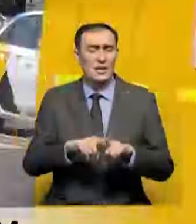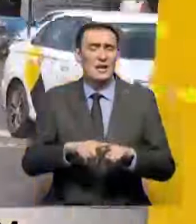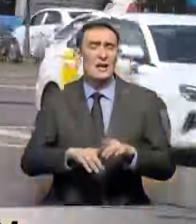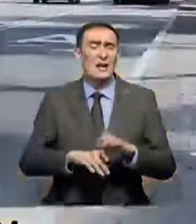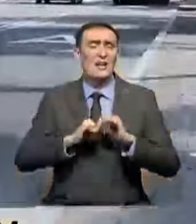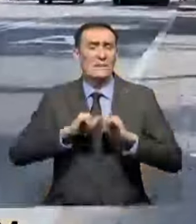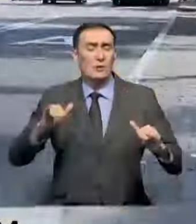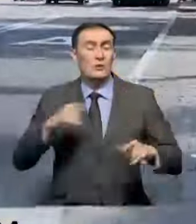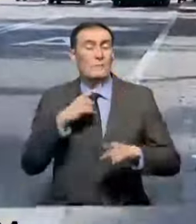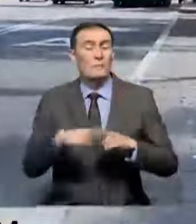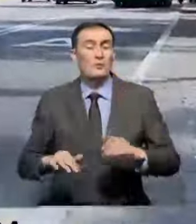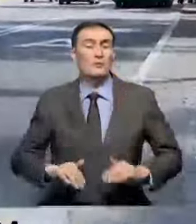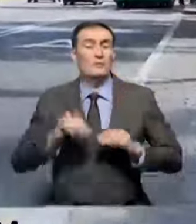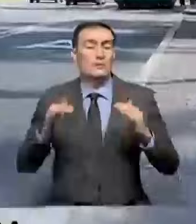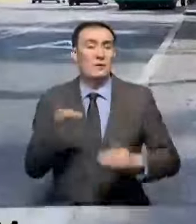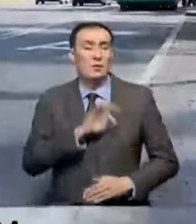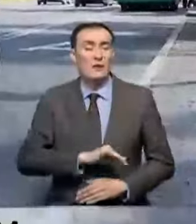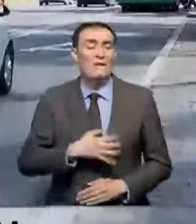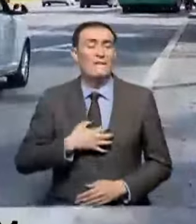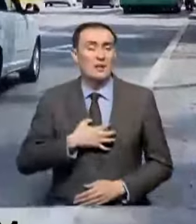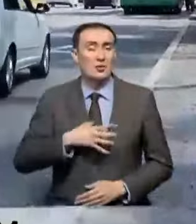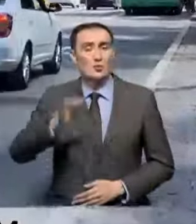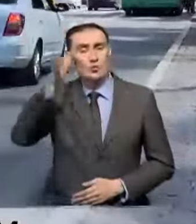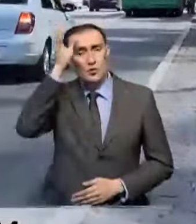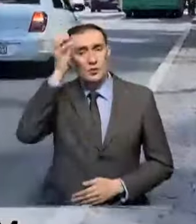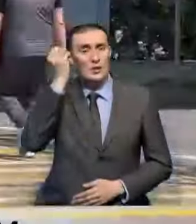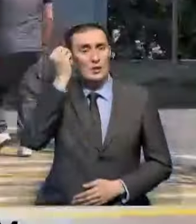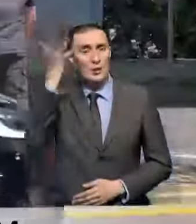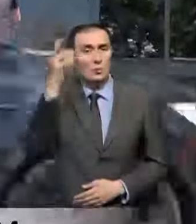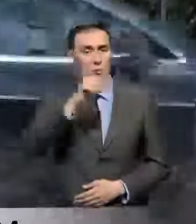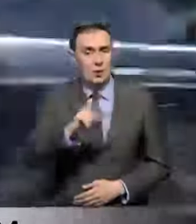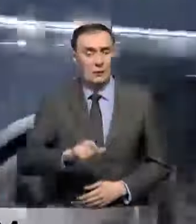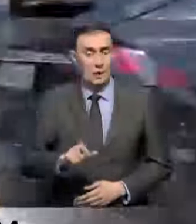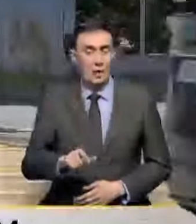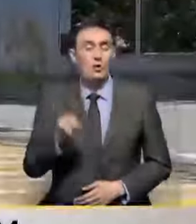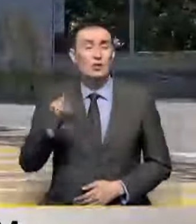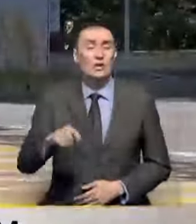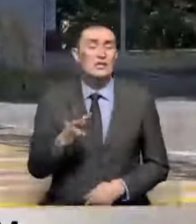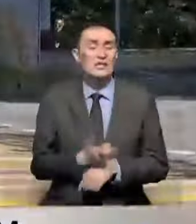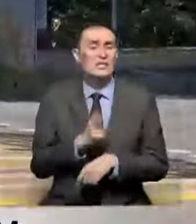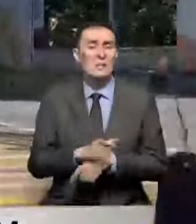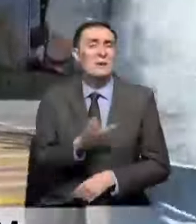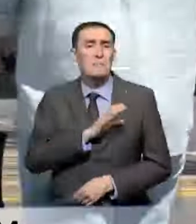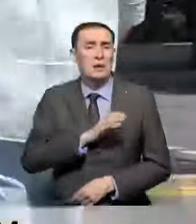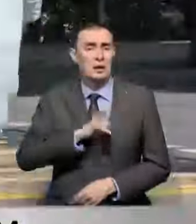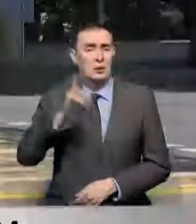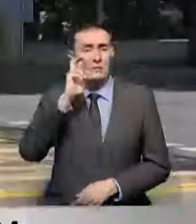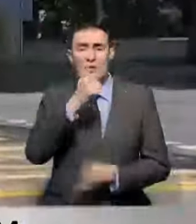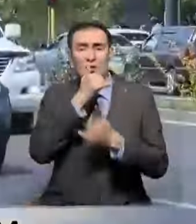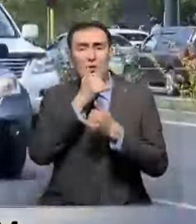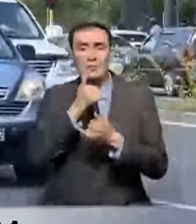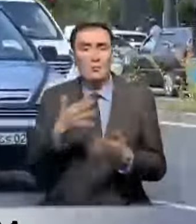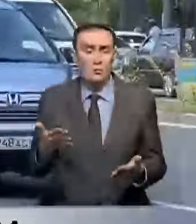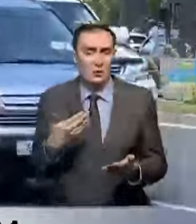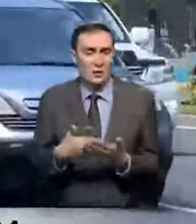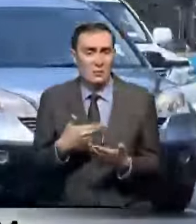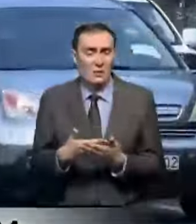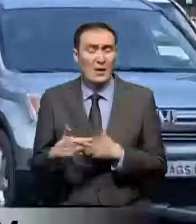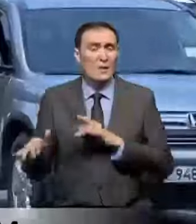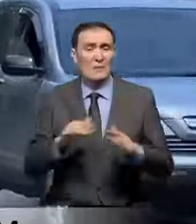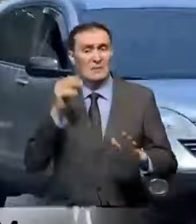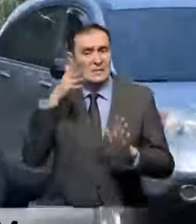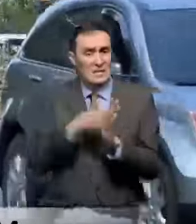Революции резко возрастает роль уны интеллектуалов Однако даже самые богатые страны не могут себе позволить проводить